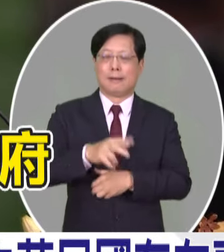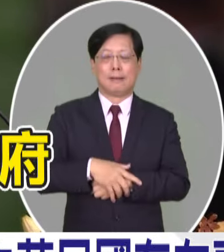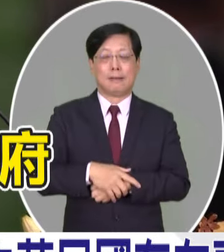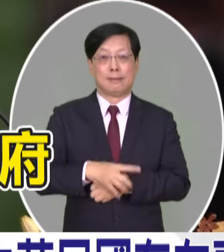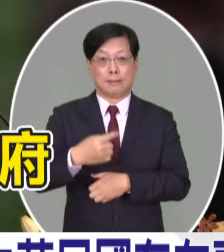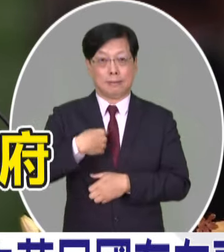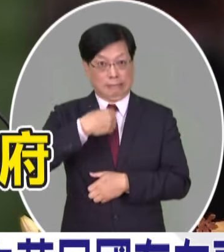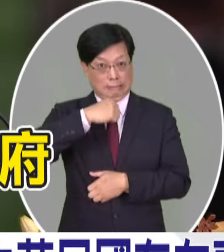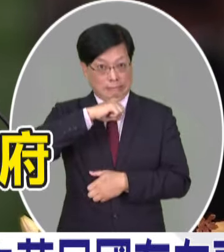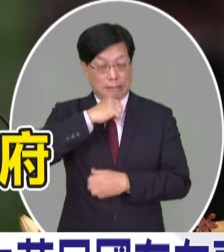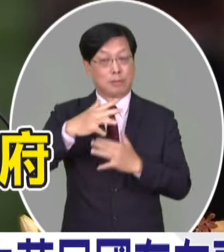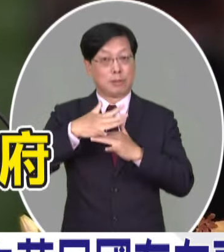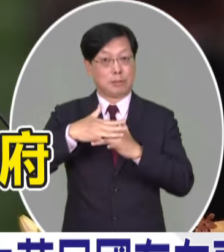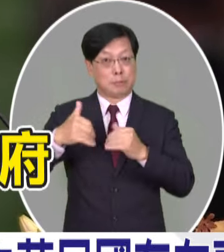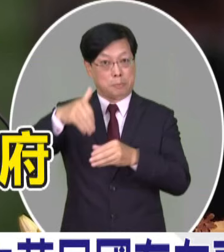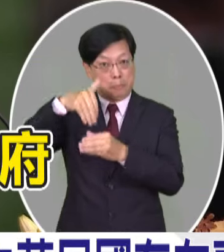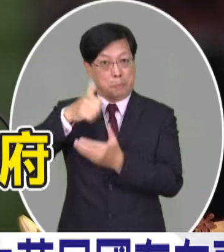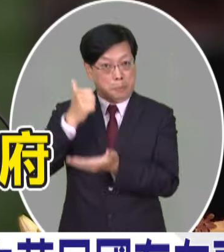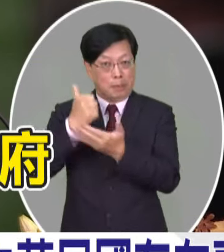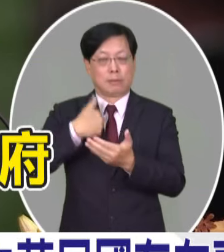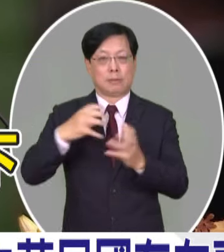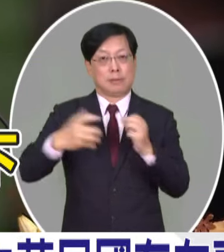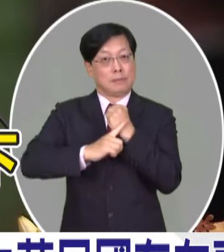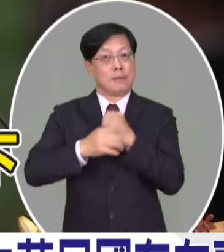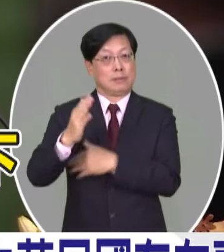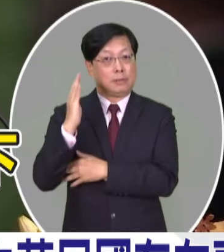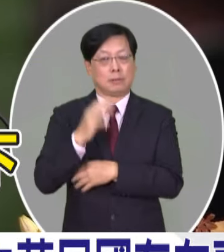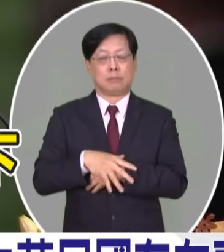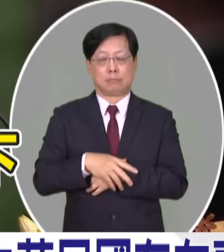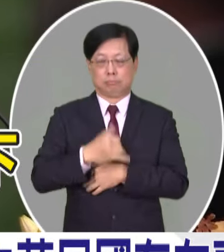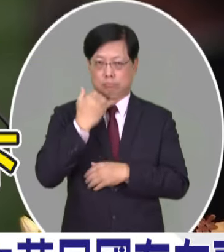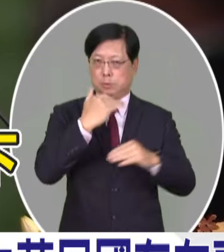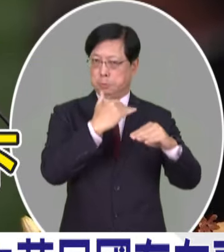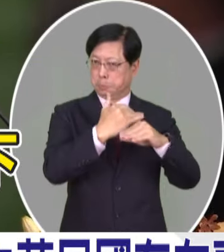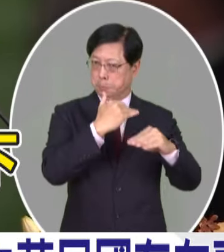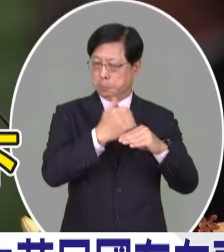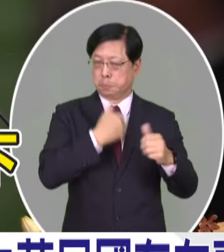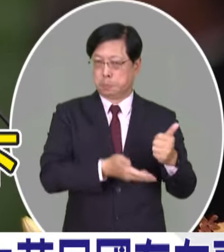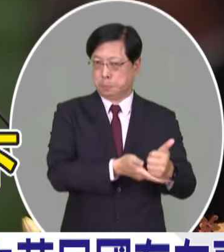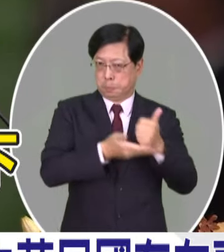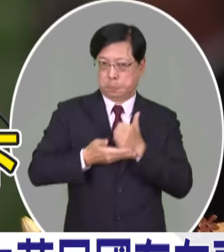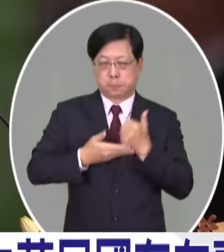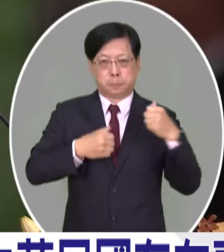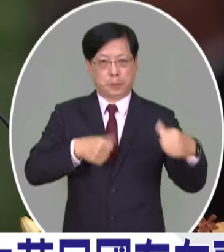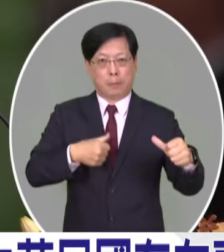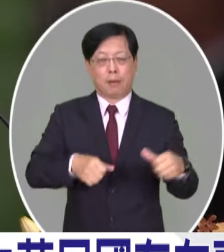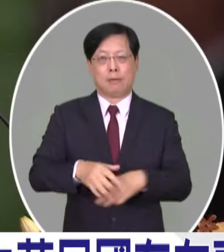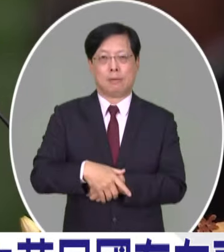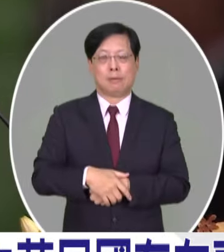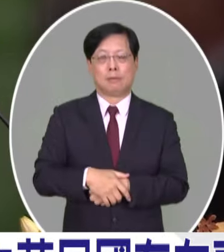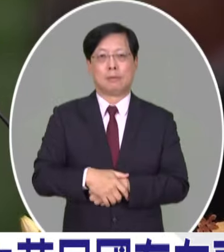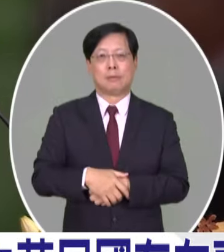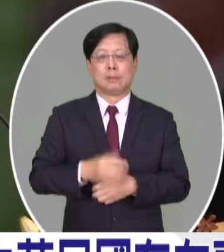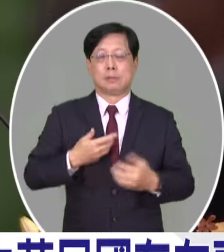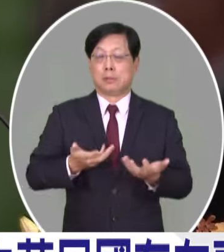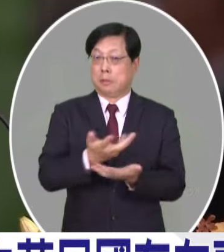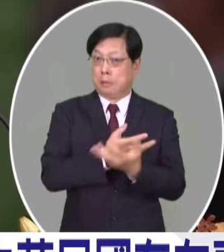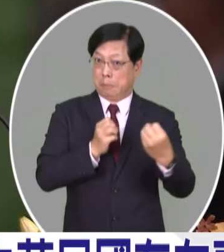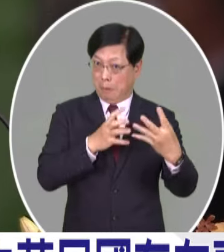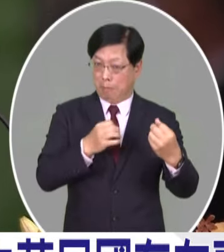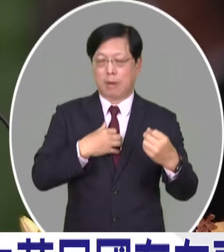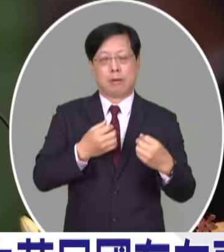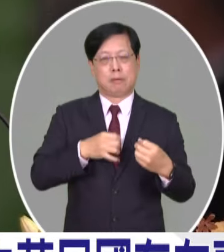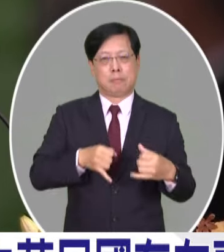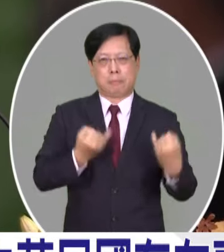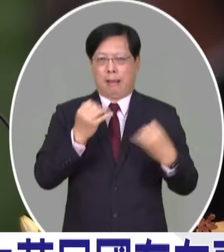台湾民选合法的政府，在对等尊严的原则下，以对话取代对